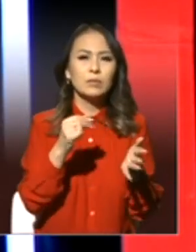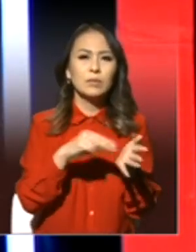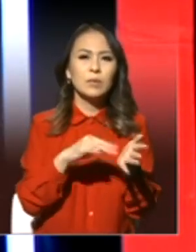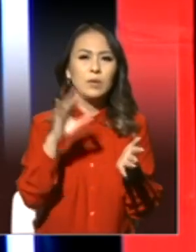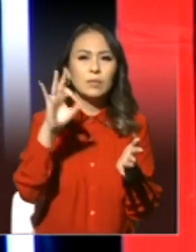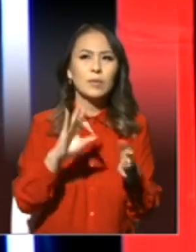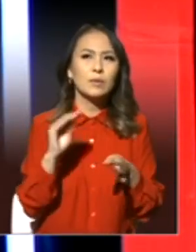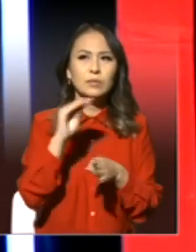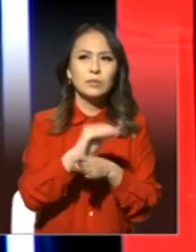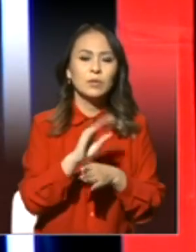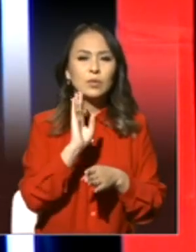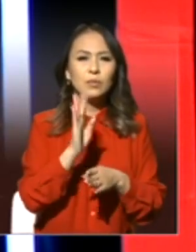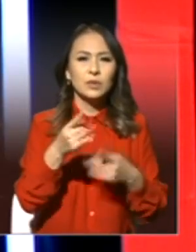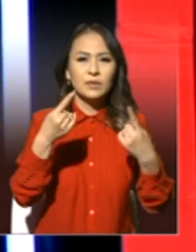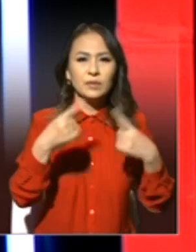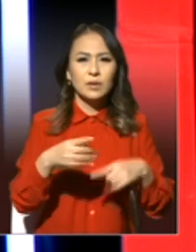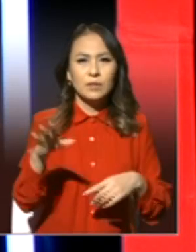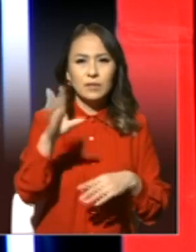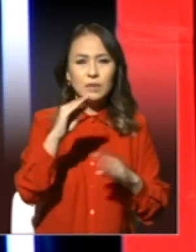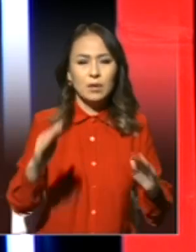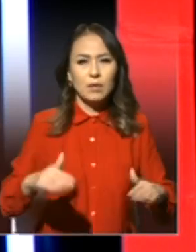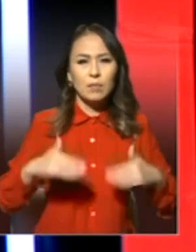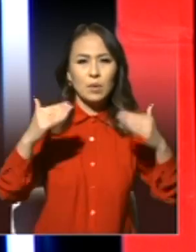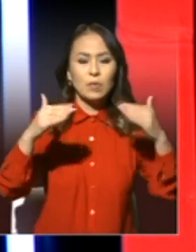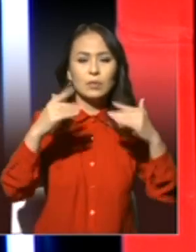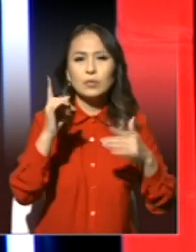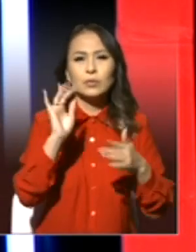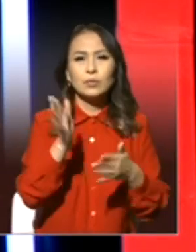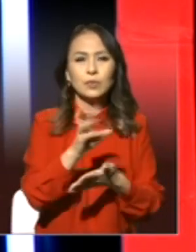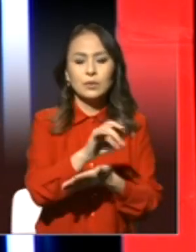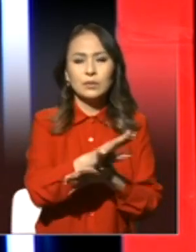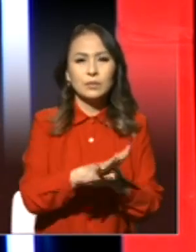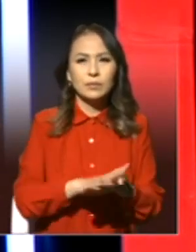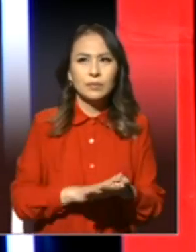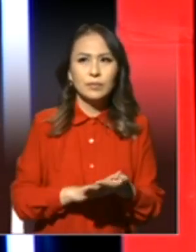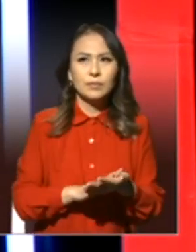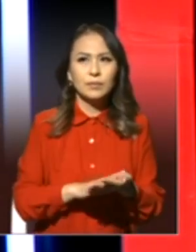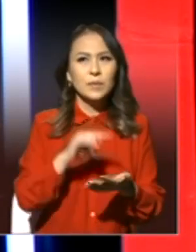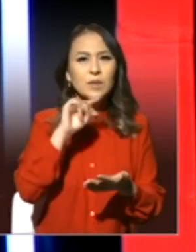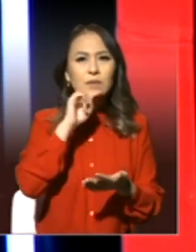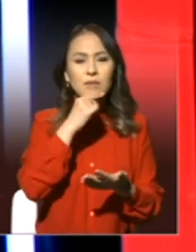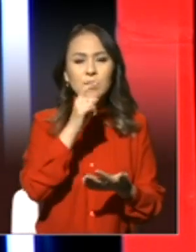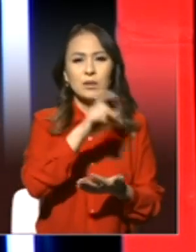пайызға қымбаттайды? Онсыз да инфляцияның астында көміліп жатқан кезде бұл экономикамызға, біздің